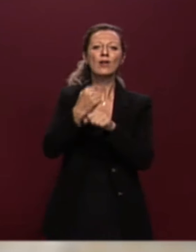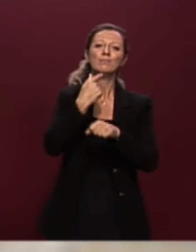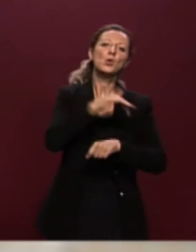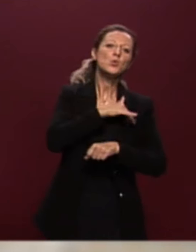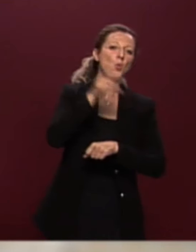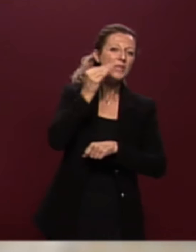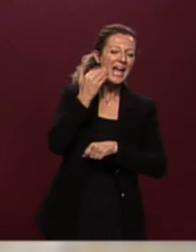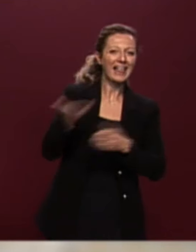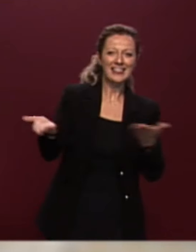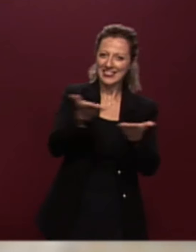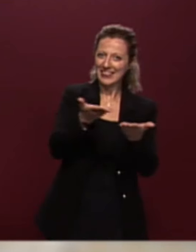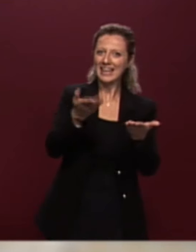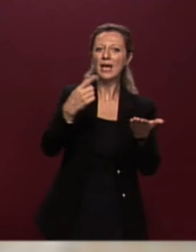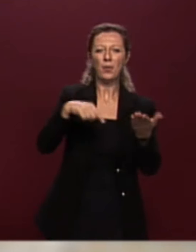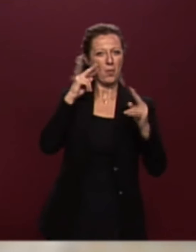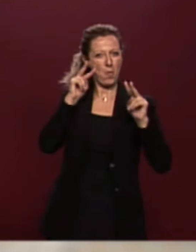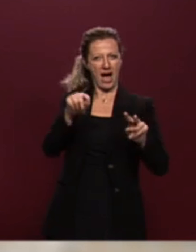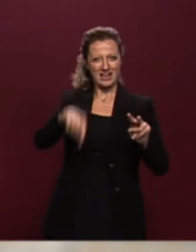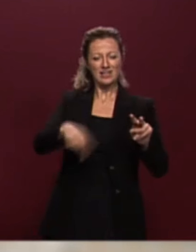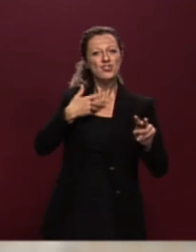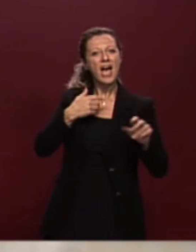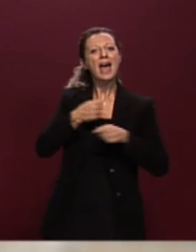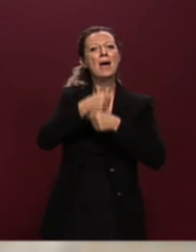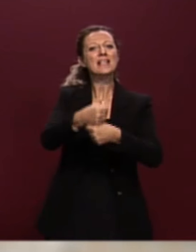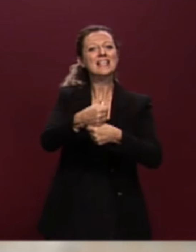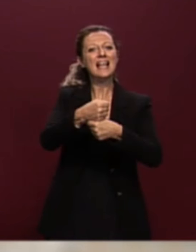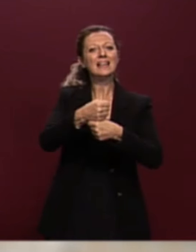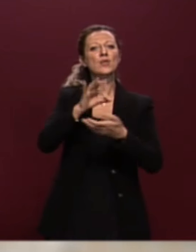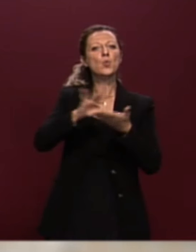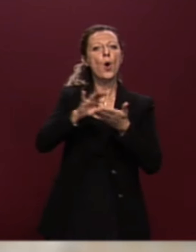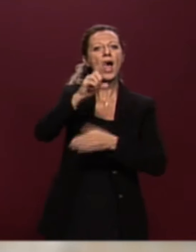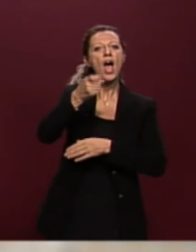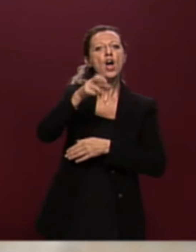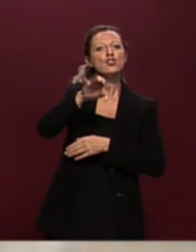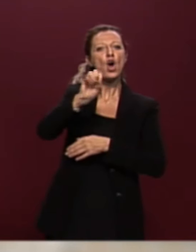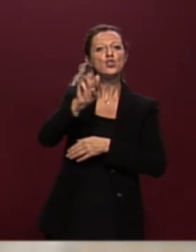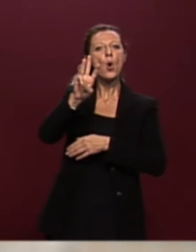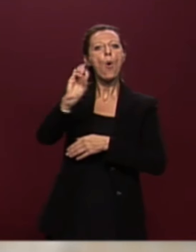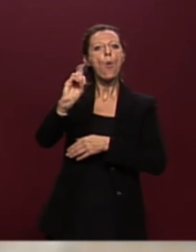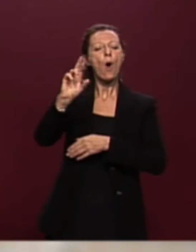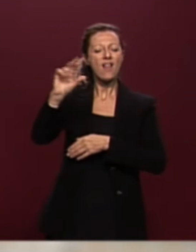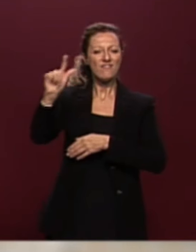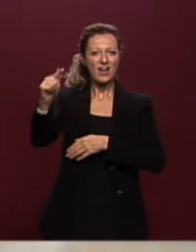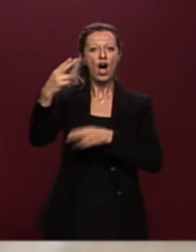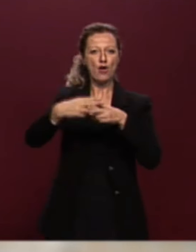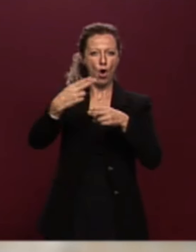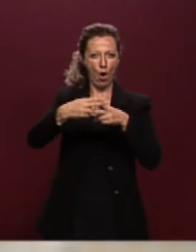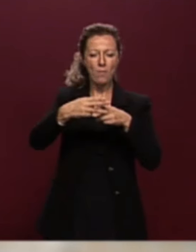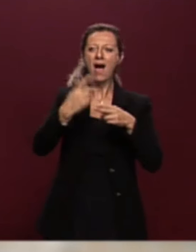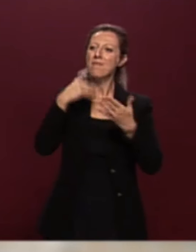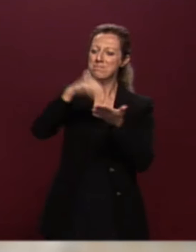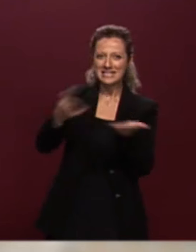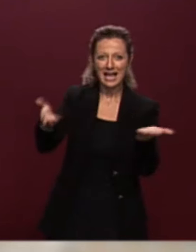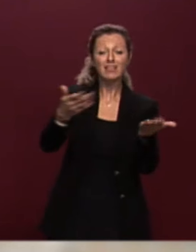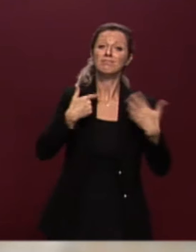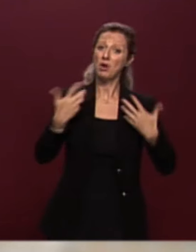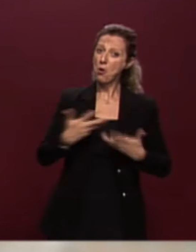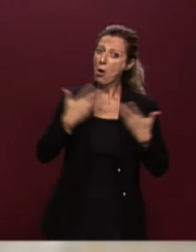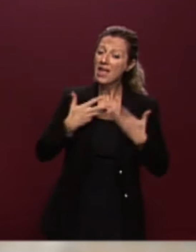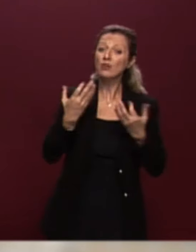C'è qui con noi una rappresentanza della scuola Giorgi Wolf di Roma. Siamo molto contenti perché è giusto che i ragazzi e le